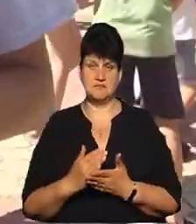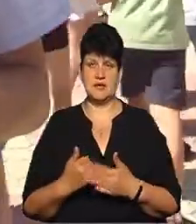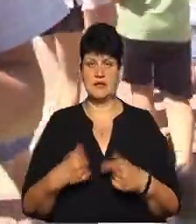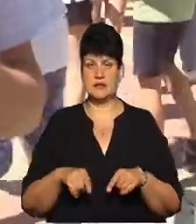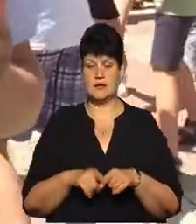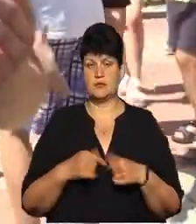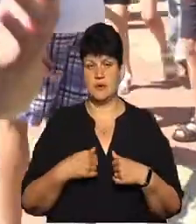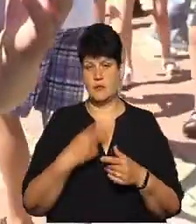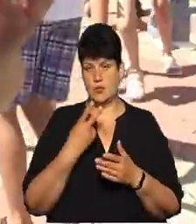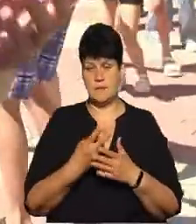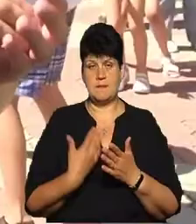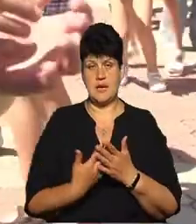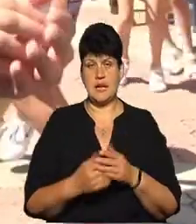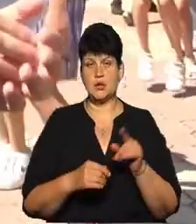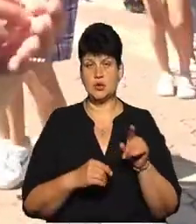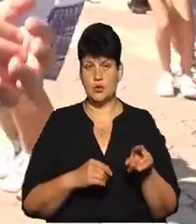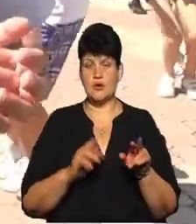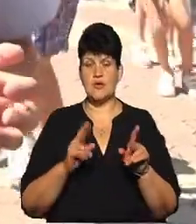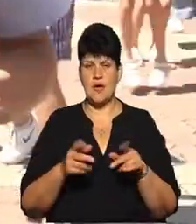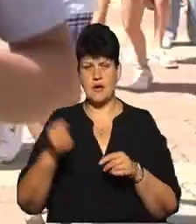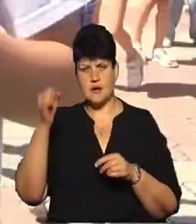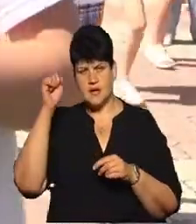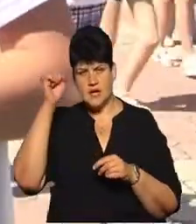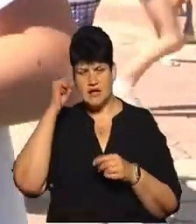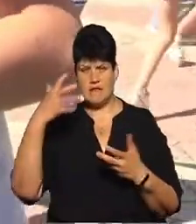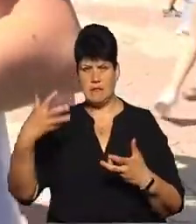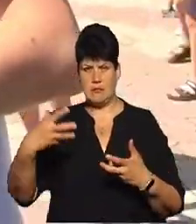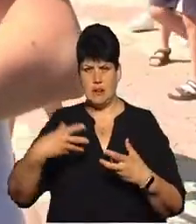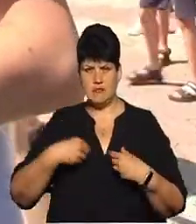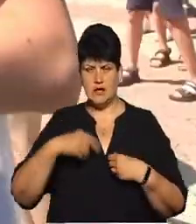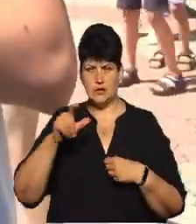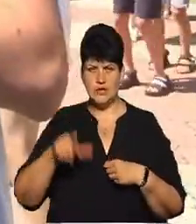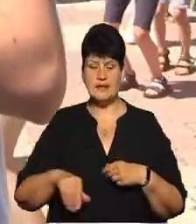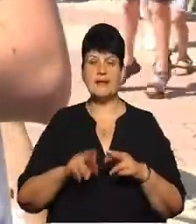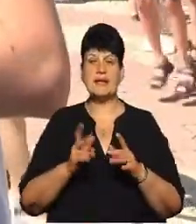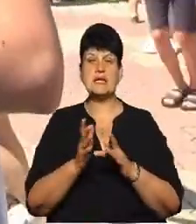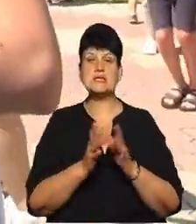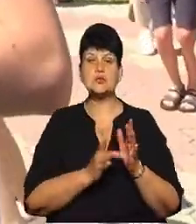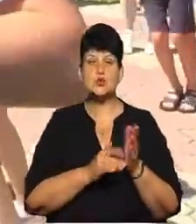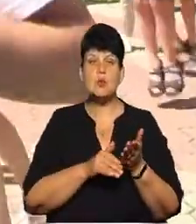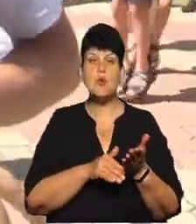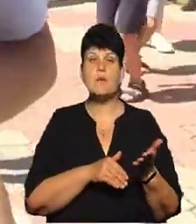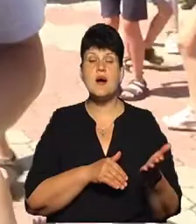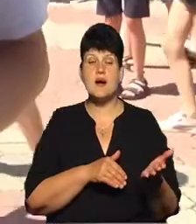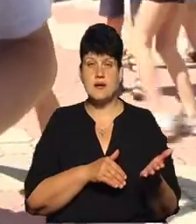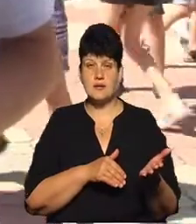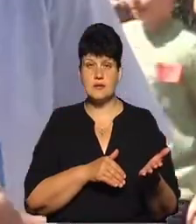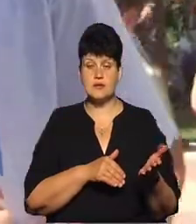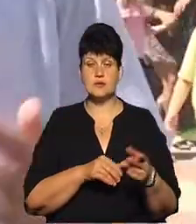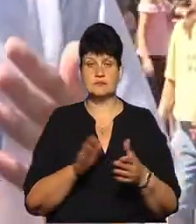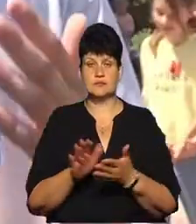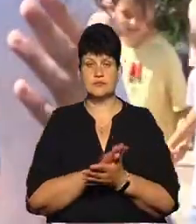приклад стосовно того, як гріх впливає на людину і як Ісус допомагає, можна сказати, позбутися цього